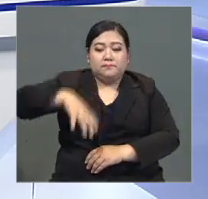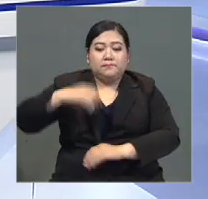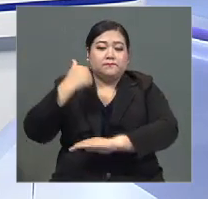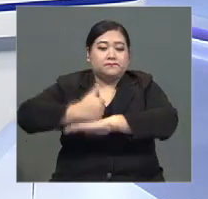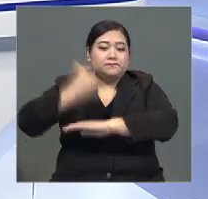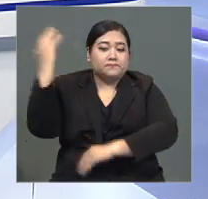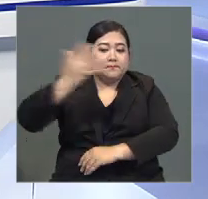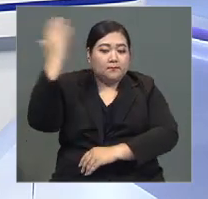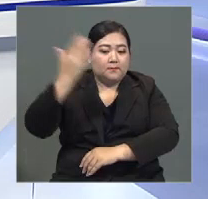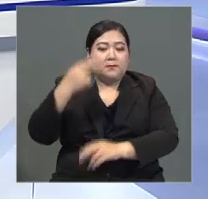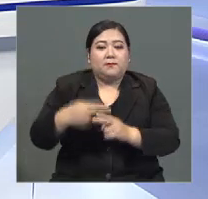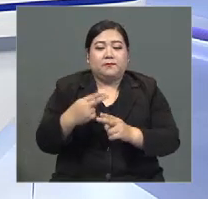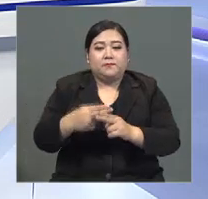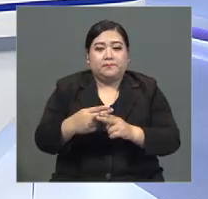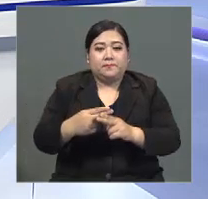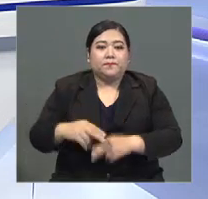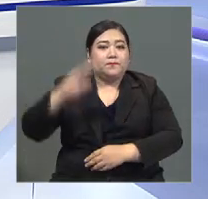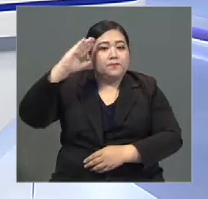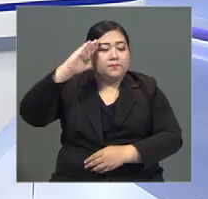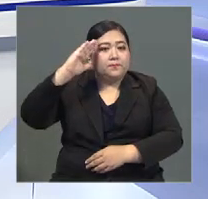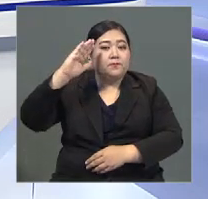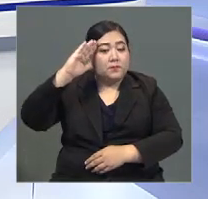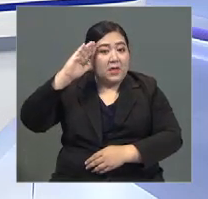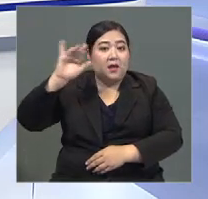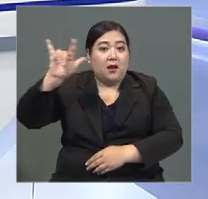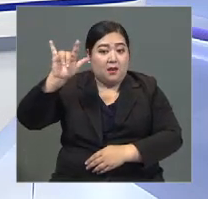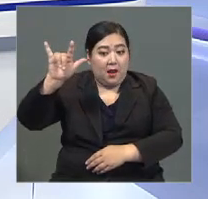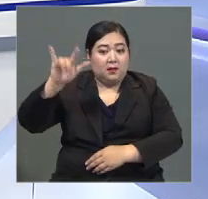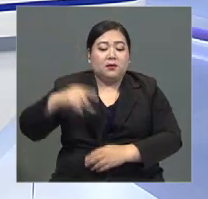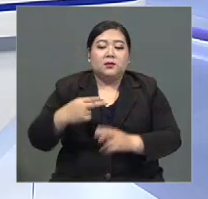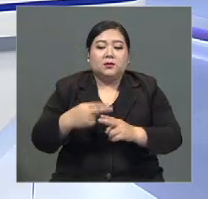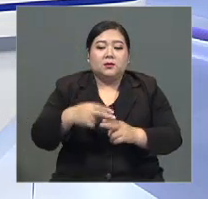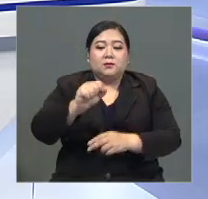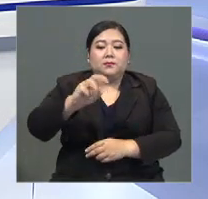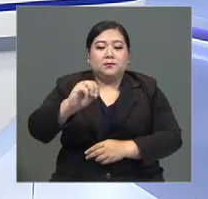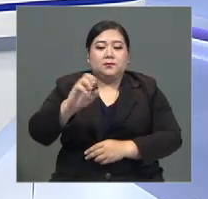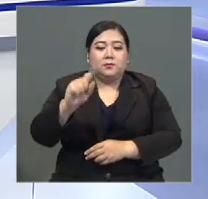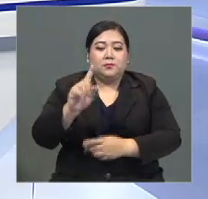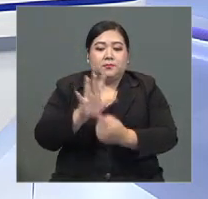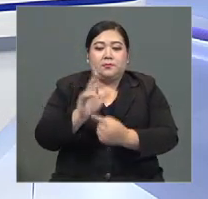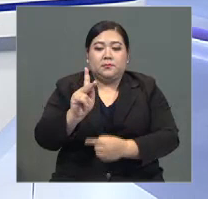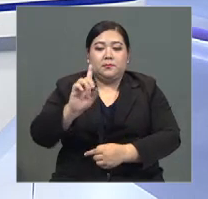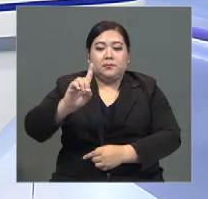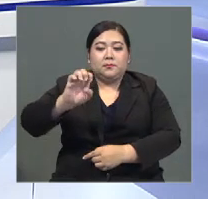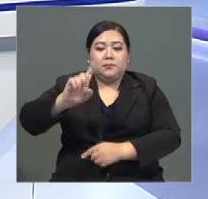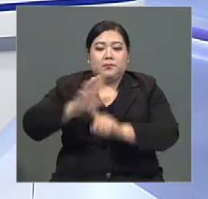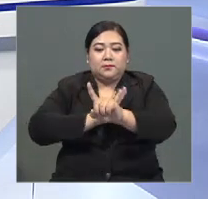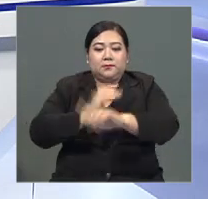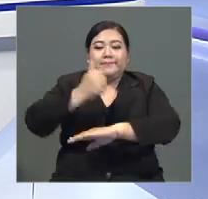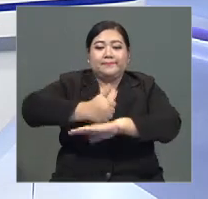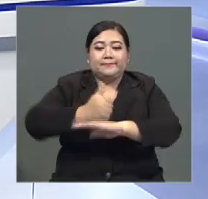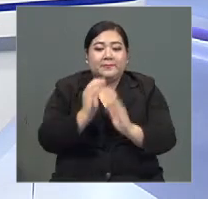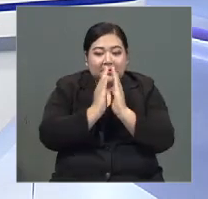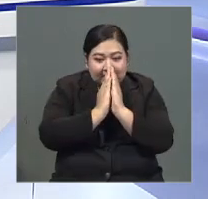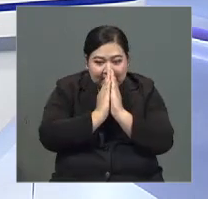ีกลมอุตุนิยมวิทยา นาวาอากาศเอกสมสักขาวสวรตอนนี้ท่านอยในสายกบเราแล้วค่ะ สวัดีค่ะท่อธิบดีค่ะสวัดค่ท